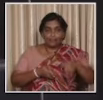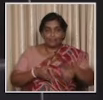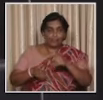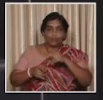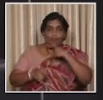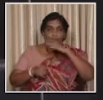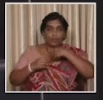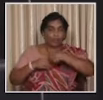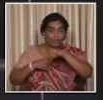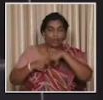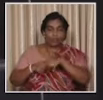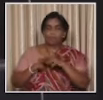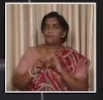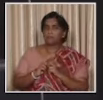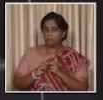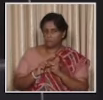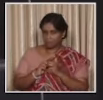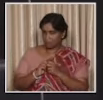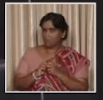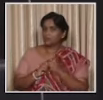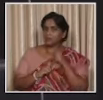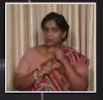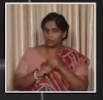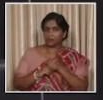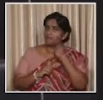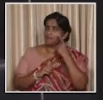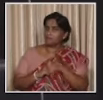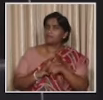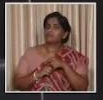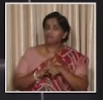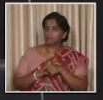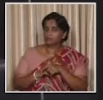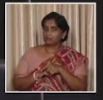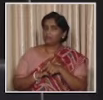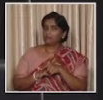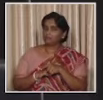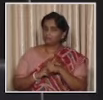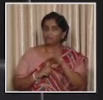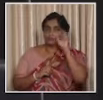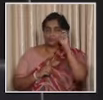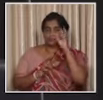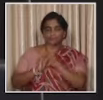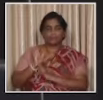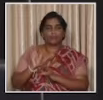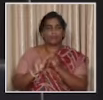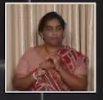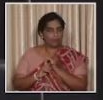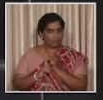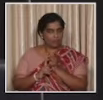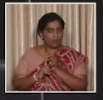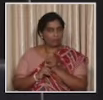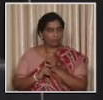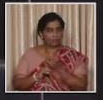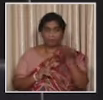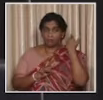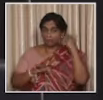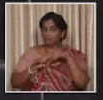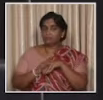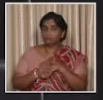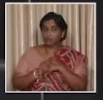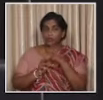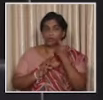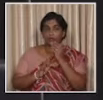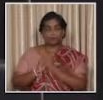ඕතන. ඉතින් ඒ ප්‍රශ්නේ තමයි ඒ හින්දා තමයි එවෙලේ මංගල සමරවිර අමාත්‍යතුමන් හිටිද්දී එතුමන්